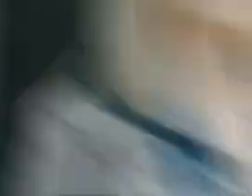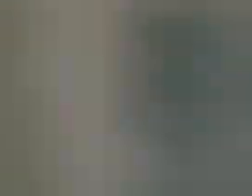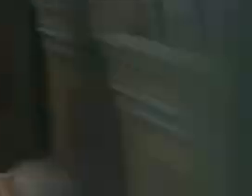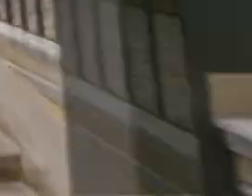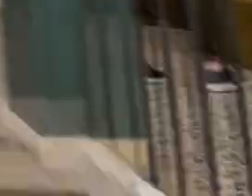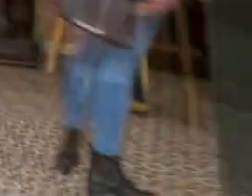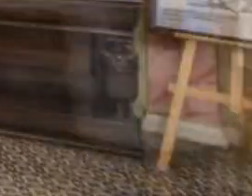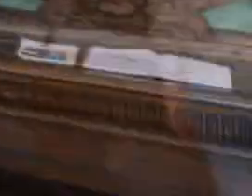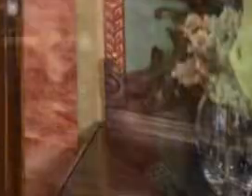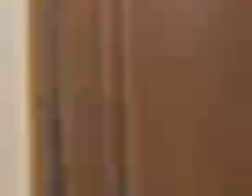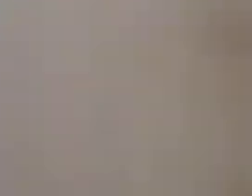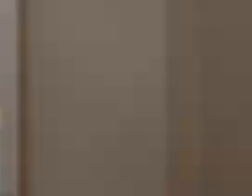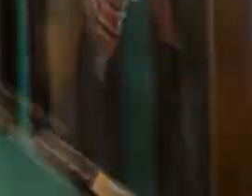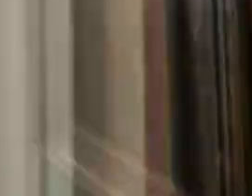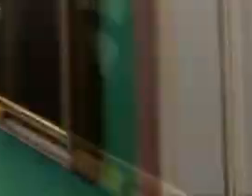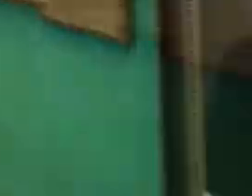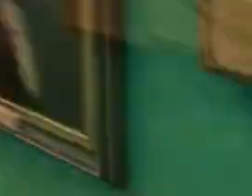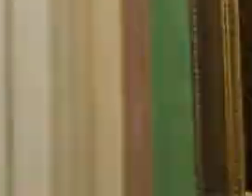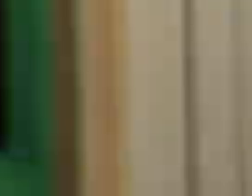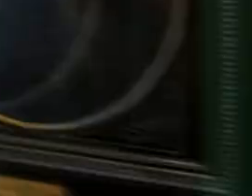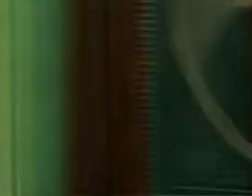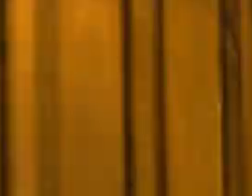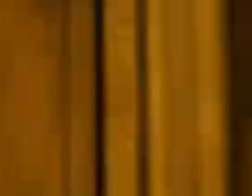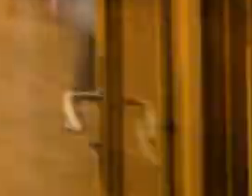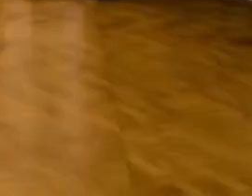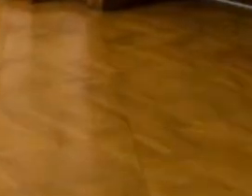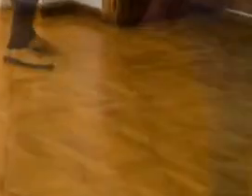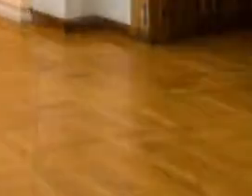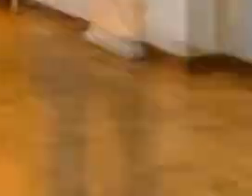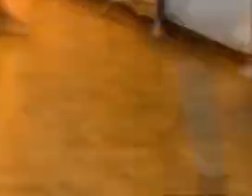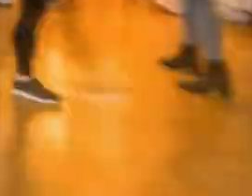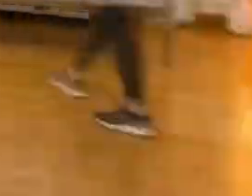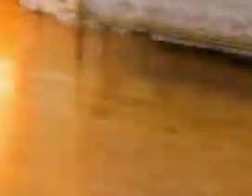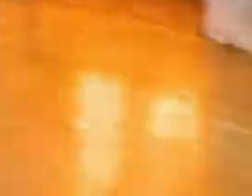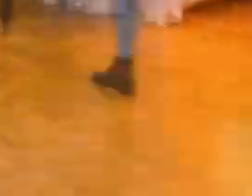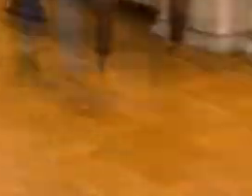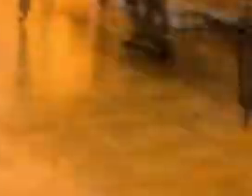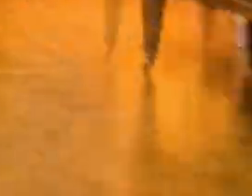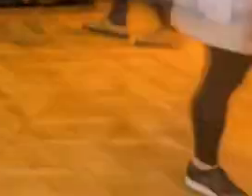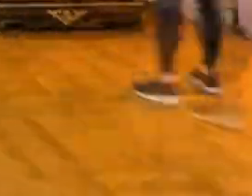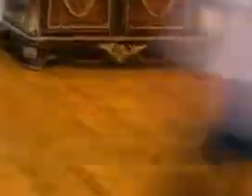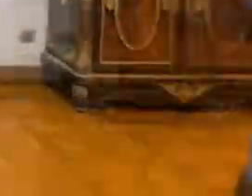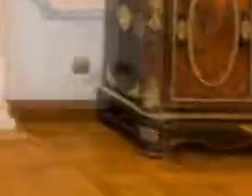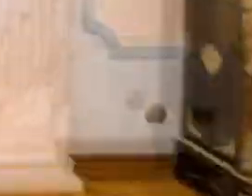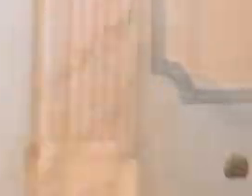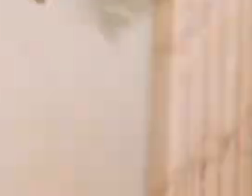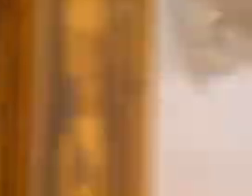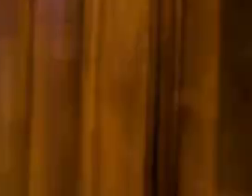Uliczki Starówki prowadzą do zamku, którego wnętrza przeniosą cię w przeszłość.